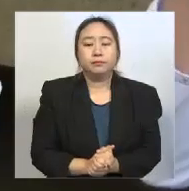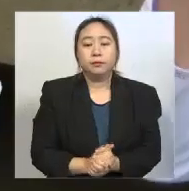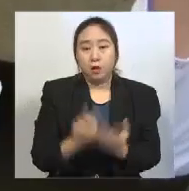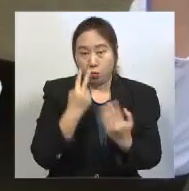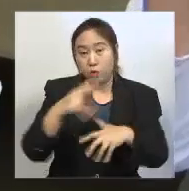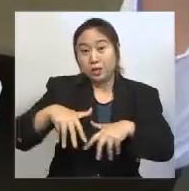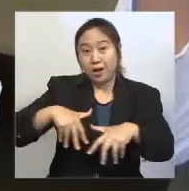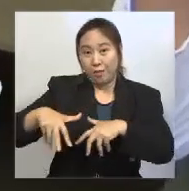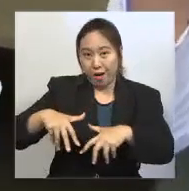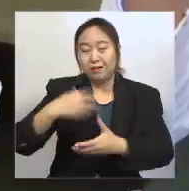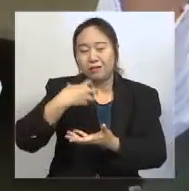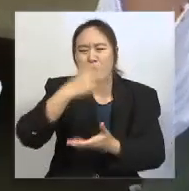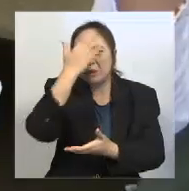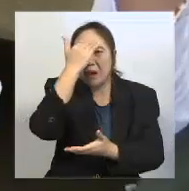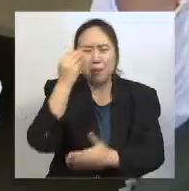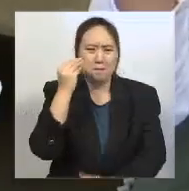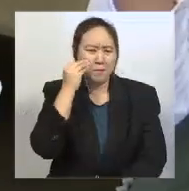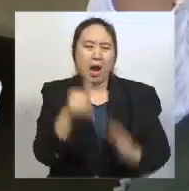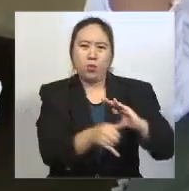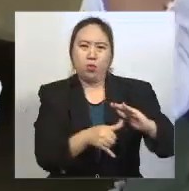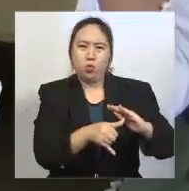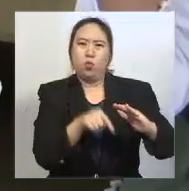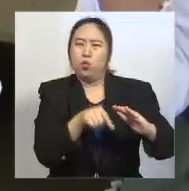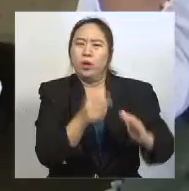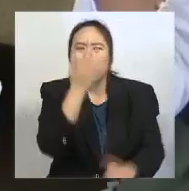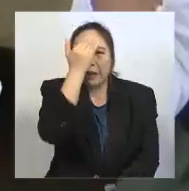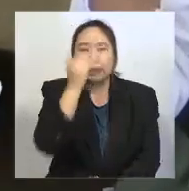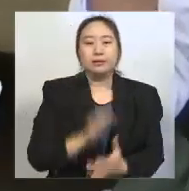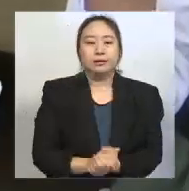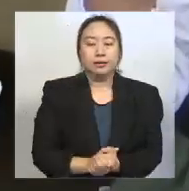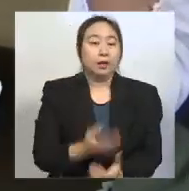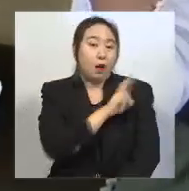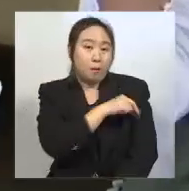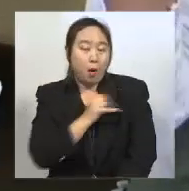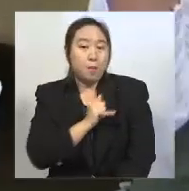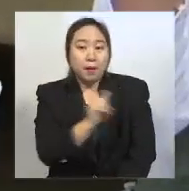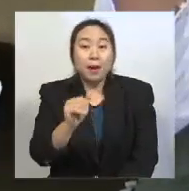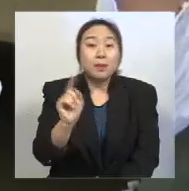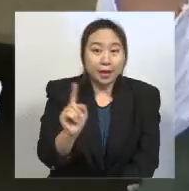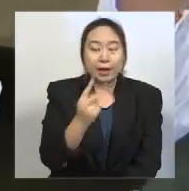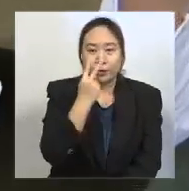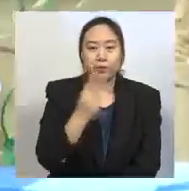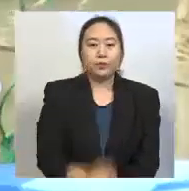ของชาวบ้านกันค่ะว่าทําไมเขายังอยู่ในพื้นที่รวมถึงว่าการลงพื้นที่ของคุณหมอนั้นเป็นยังไงบ้างค่ะ